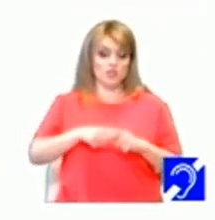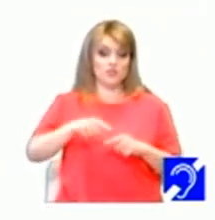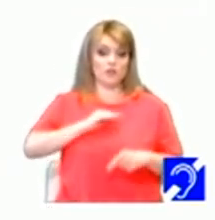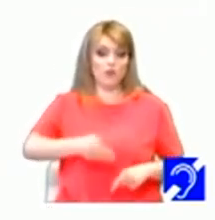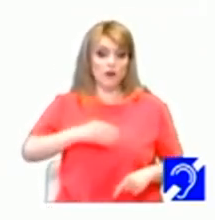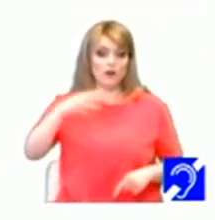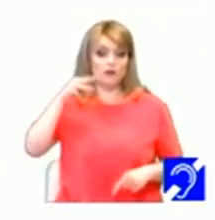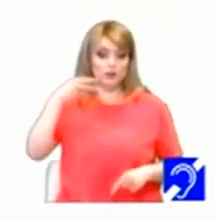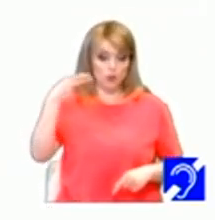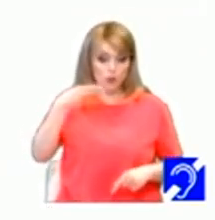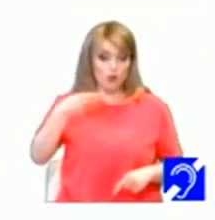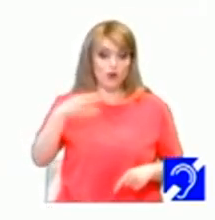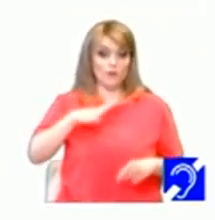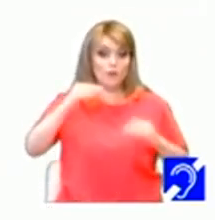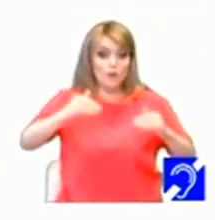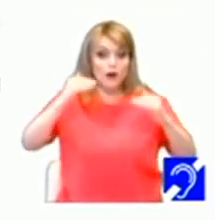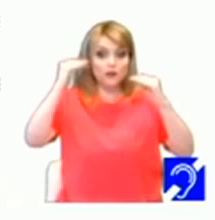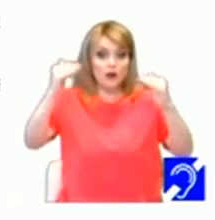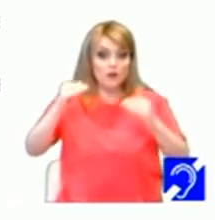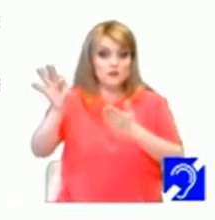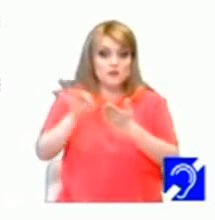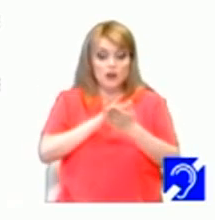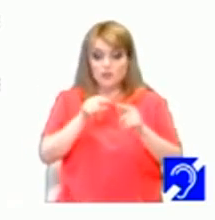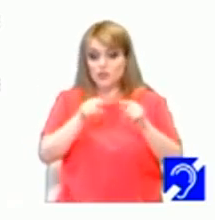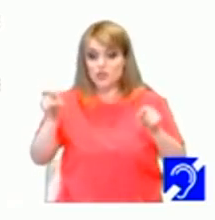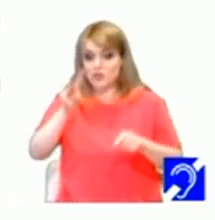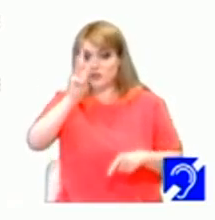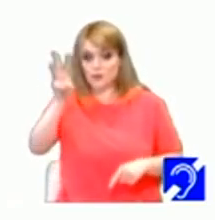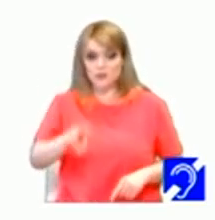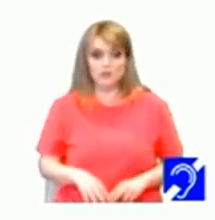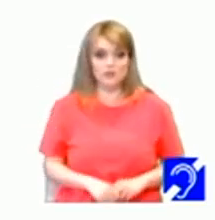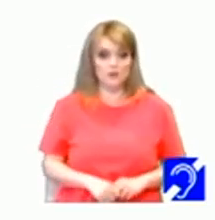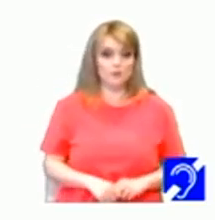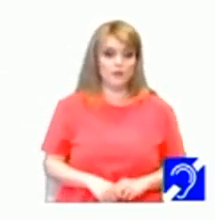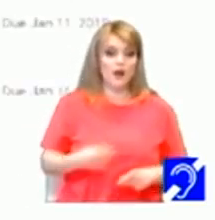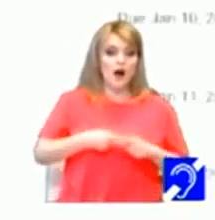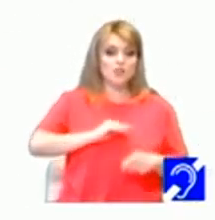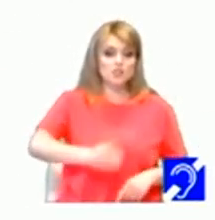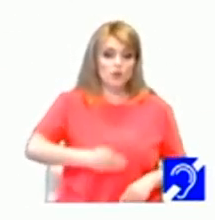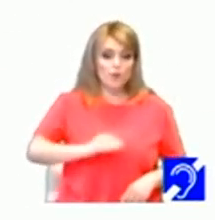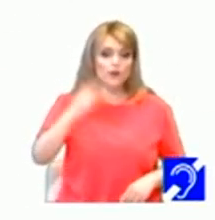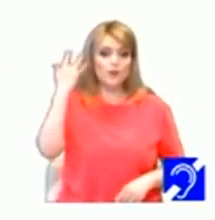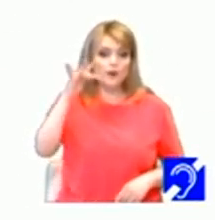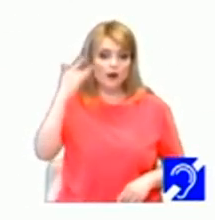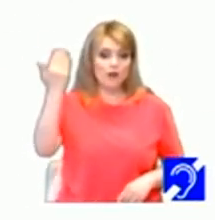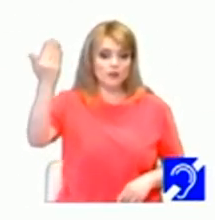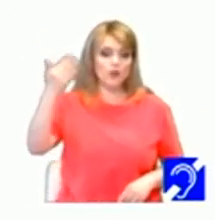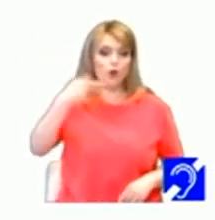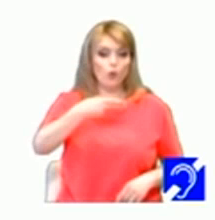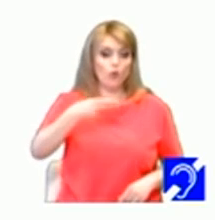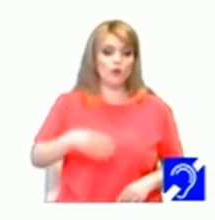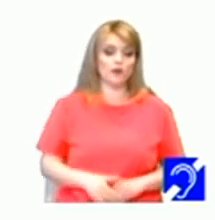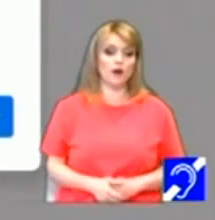de milioane în 2019 la 120 de milioane în 2020. Gigantul tehnologic american Google